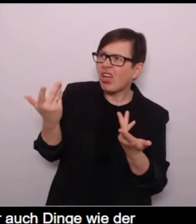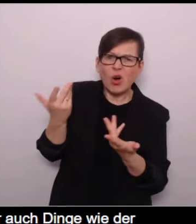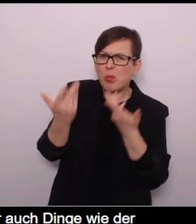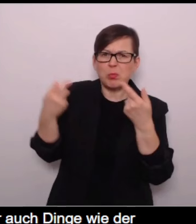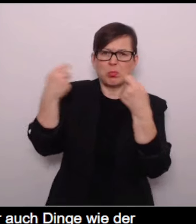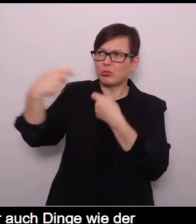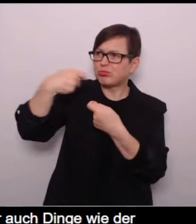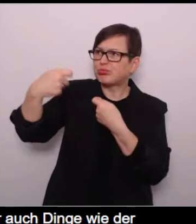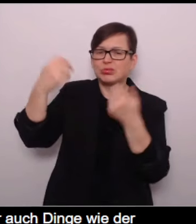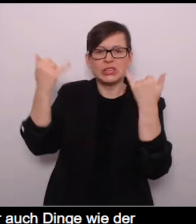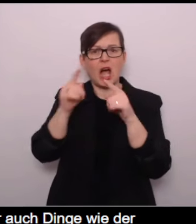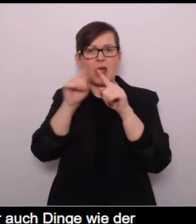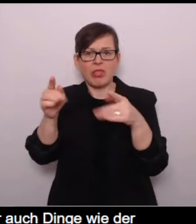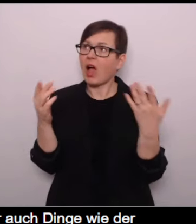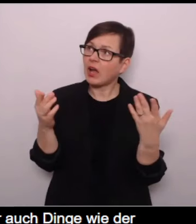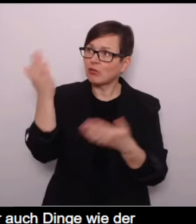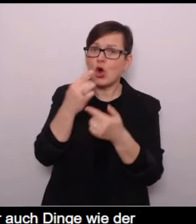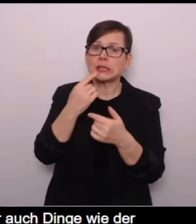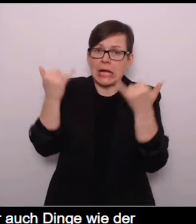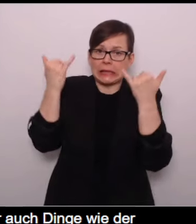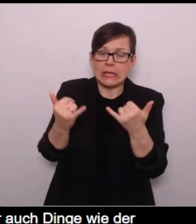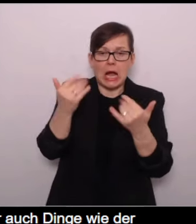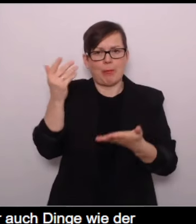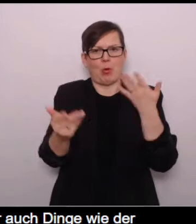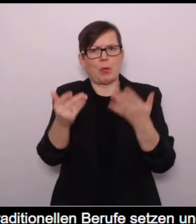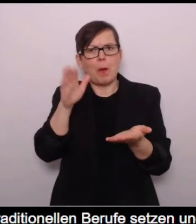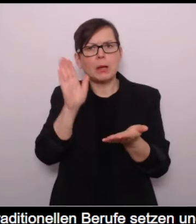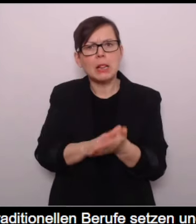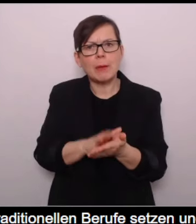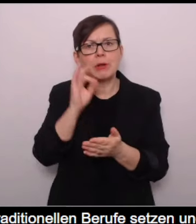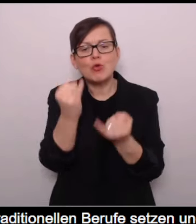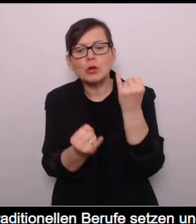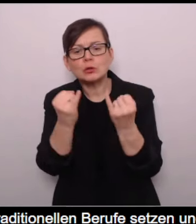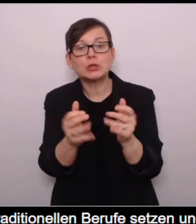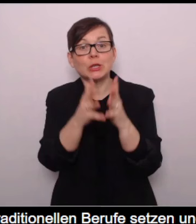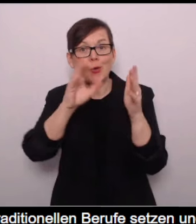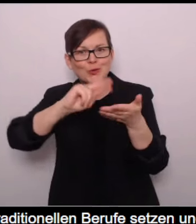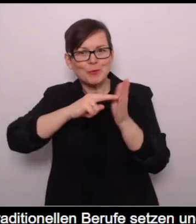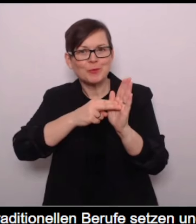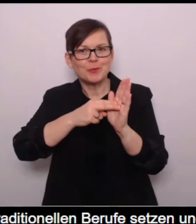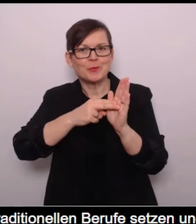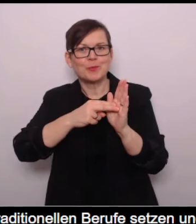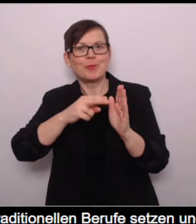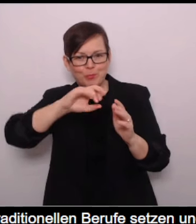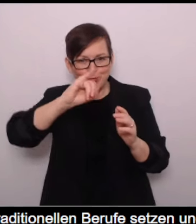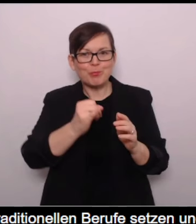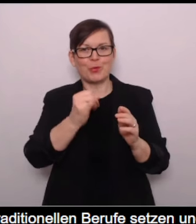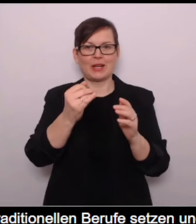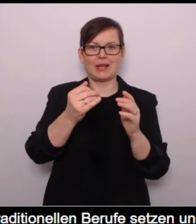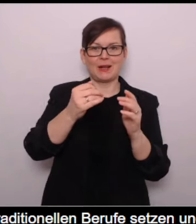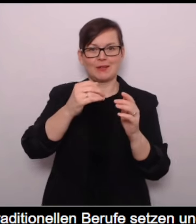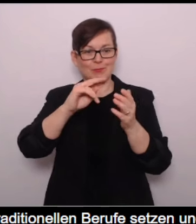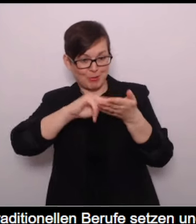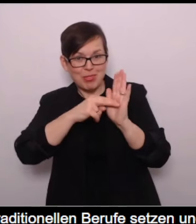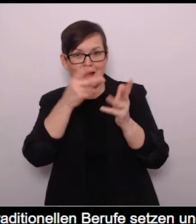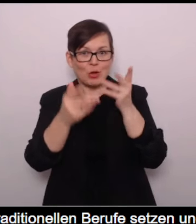IPCEI-Projekten und so weiter, wo wir ja immer in der Unsicherheit sind, ob noch die Bundesgelder fließen um unsere größeren